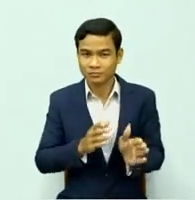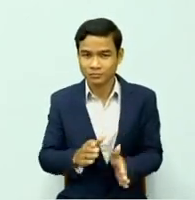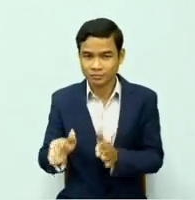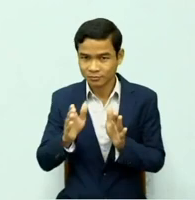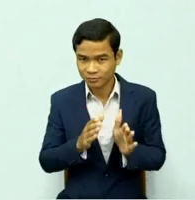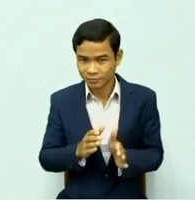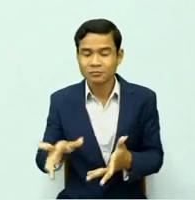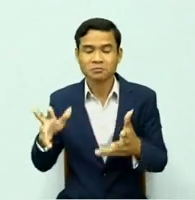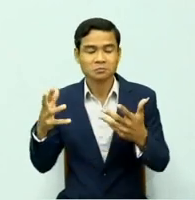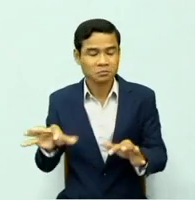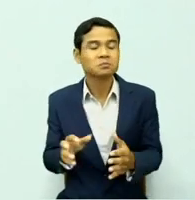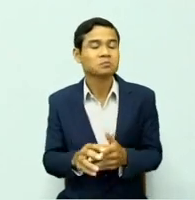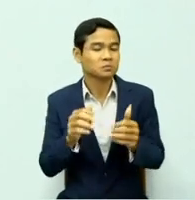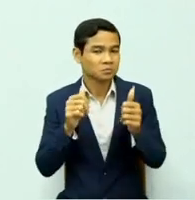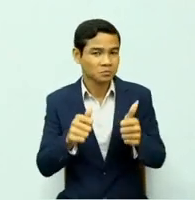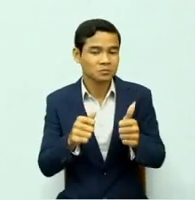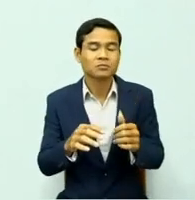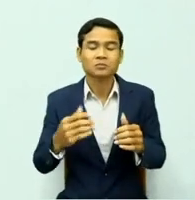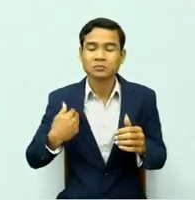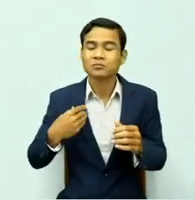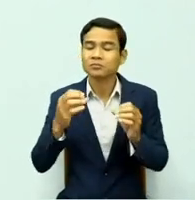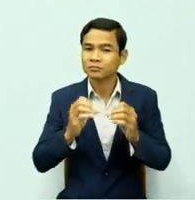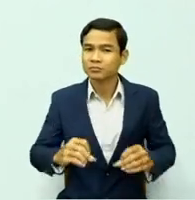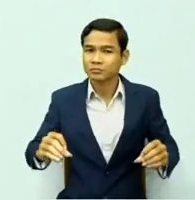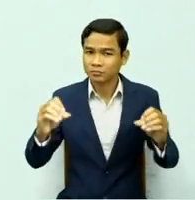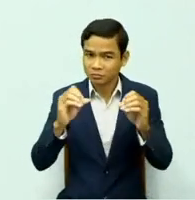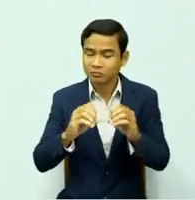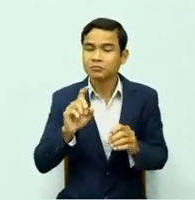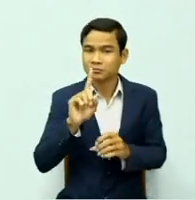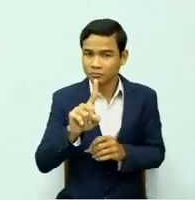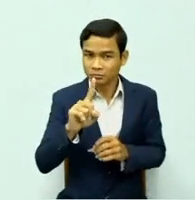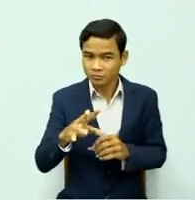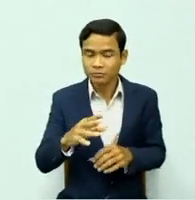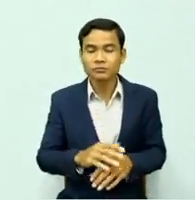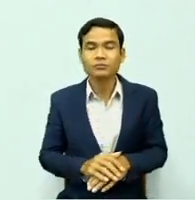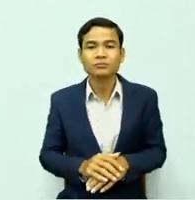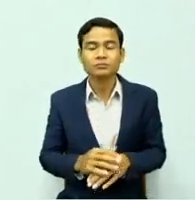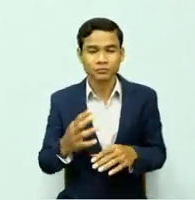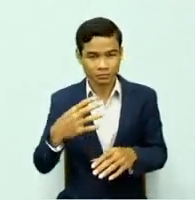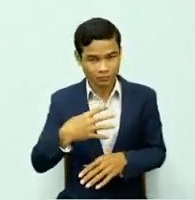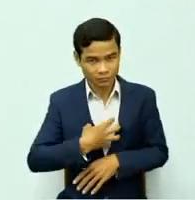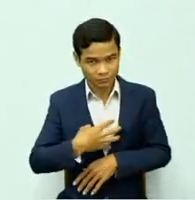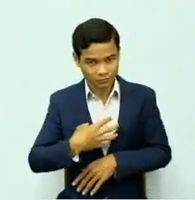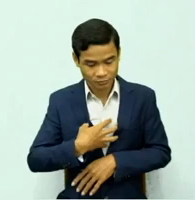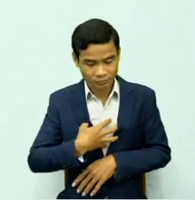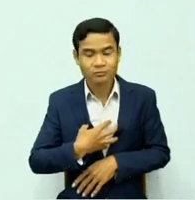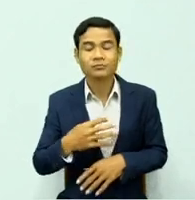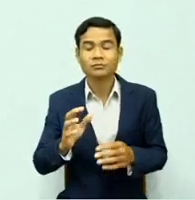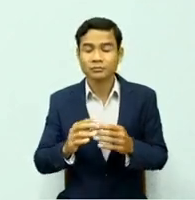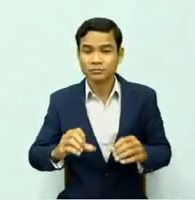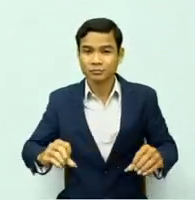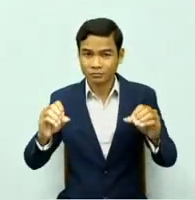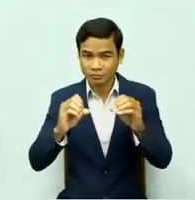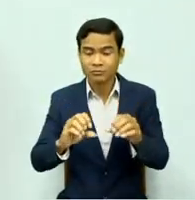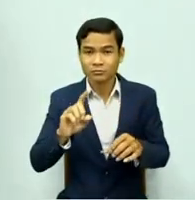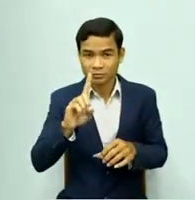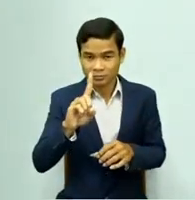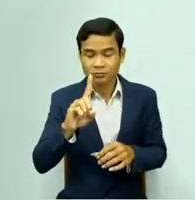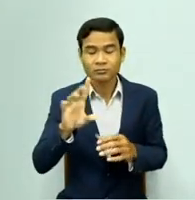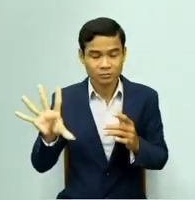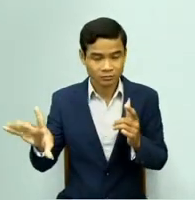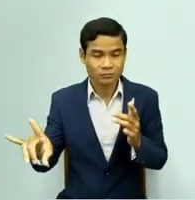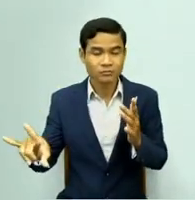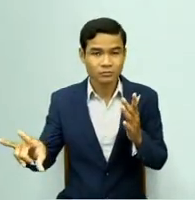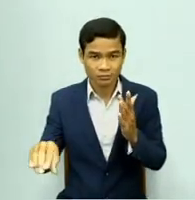វាបានជាលំនាំមួយអញ្ចឹងឥឡូវអ្នកគ្រូចង់បានលំនាំមួយទៀតឲ្យដូចនឹងលំនាំទី